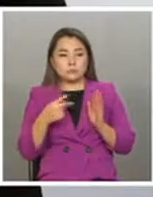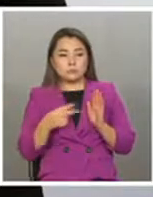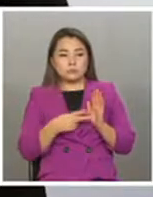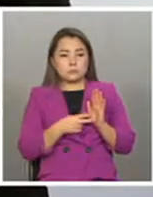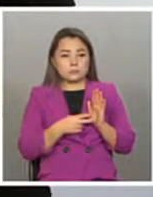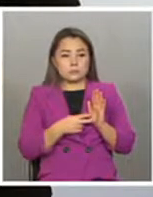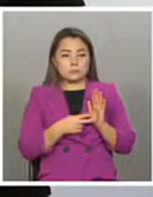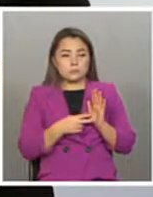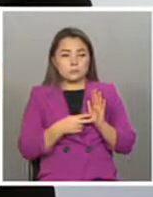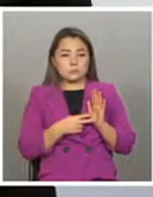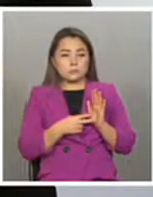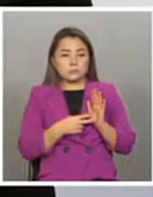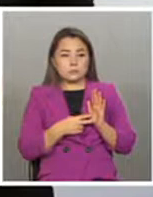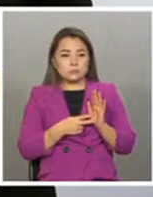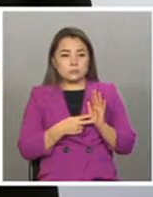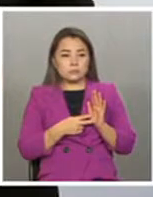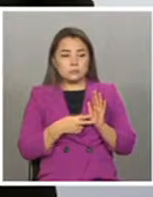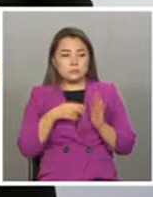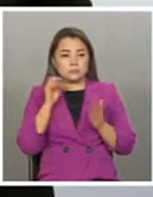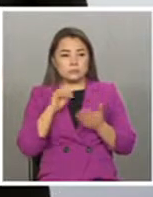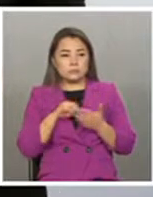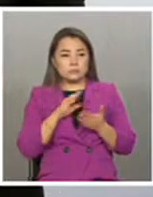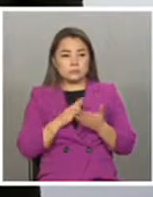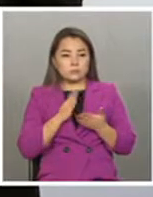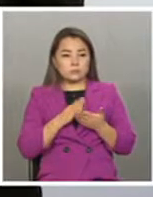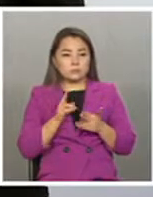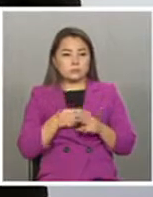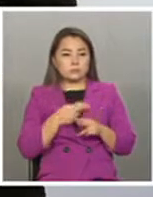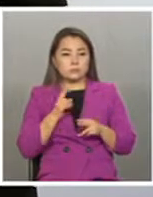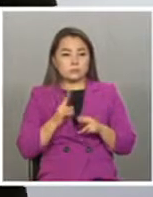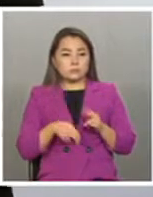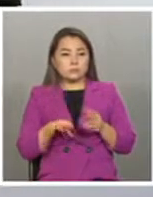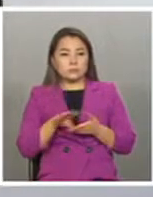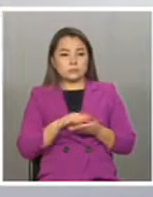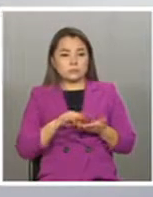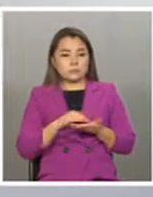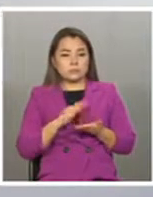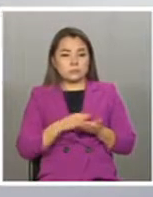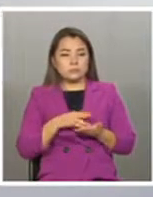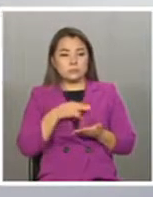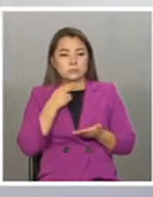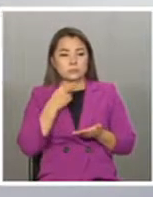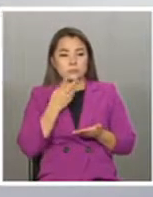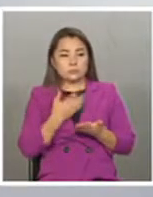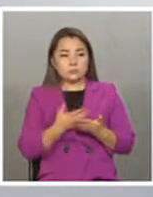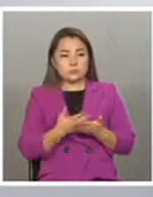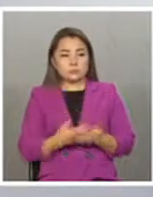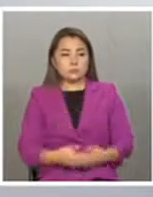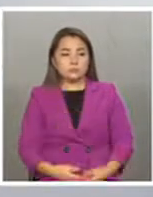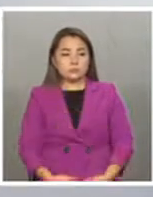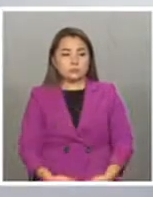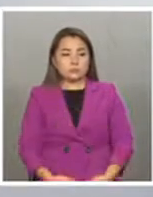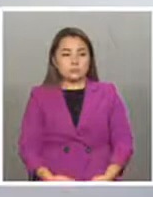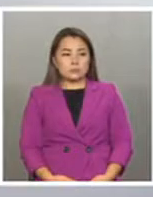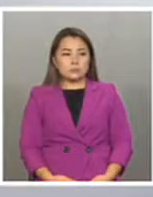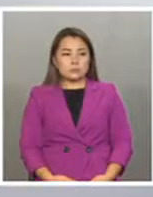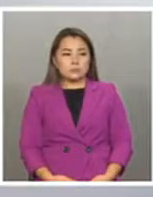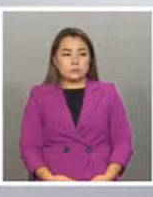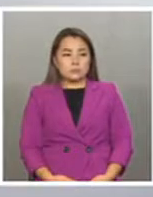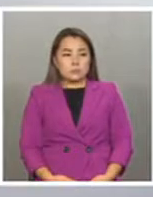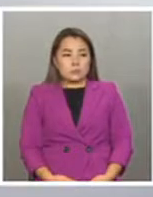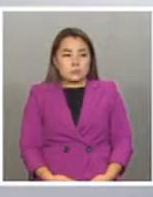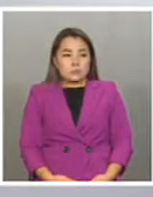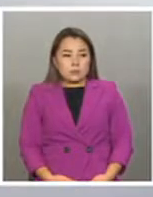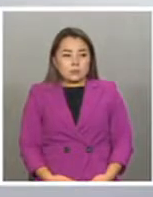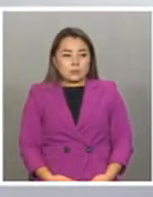үтірден кейін 7 цифры шексіз қайталанады екен. Ендеше 9-дан 7 жай бөлшегі 0